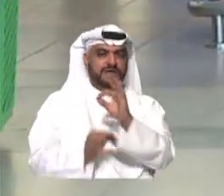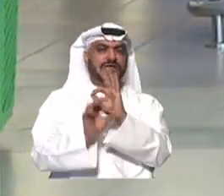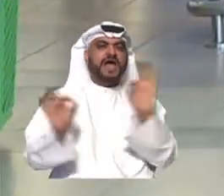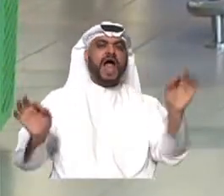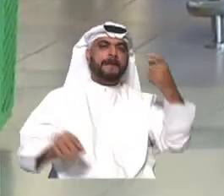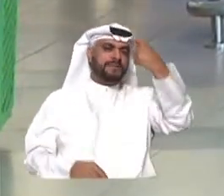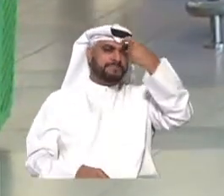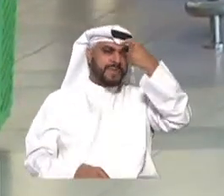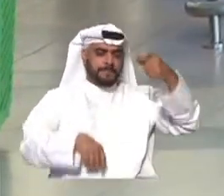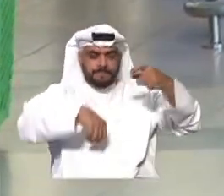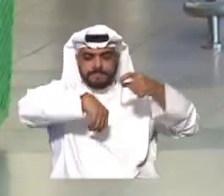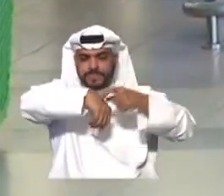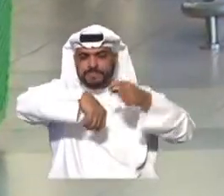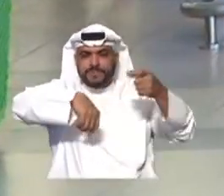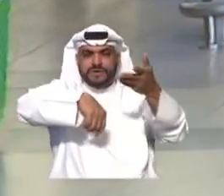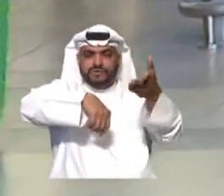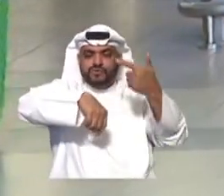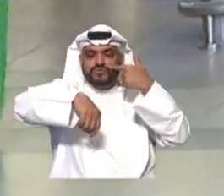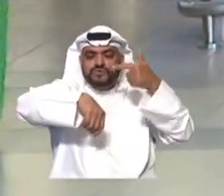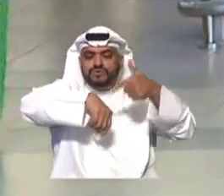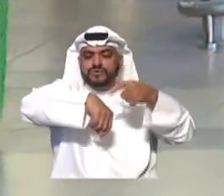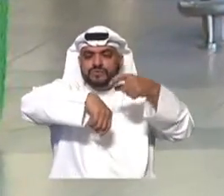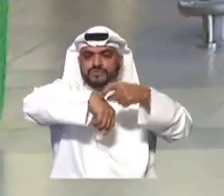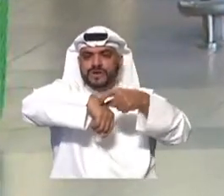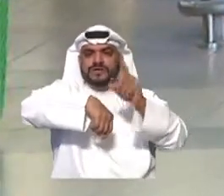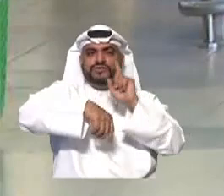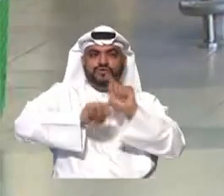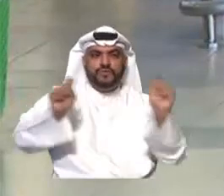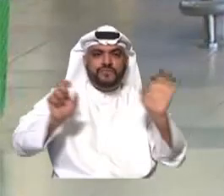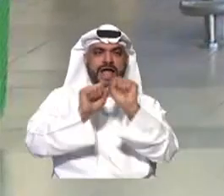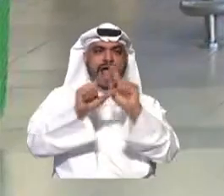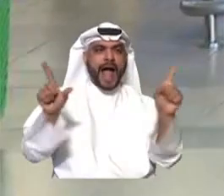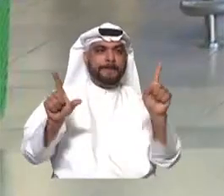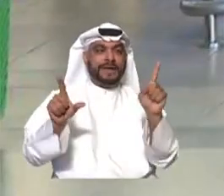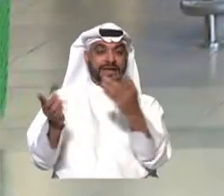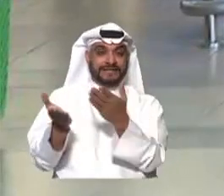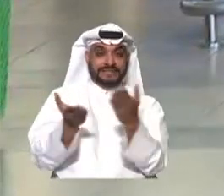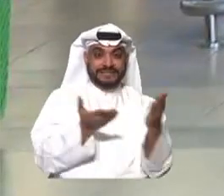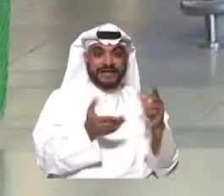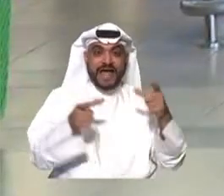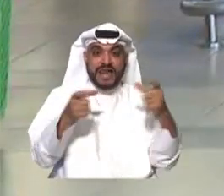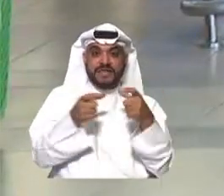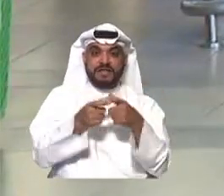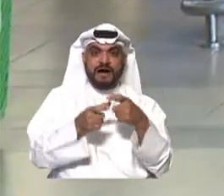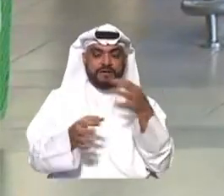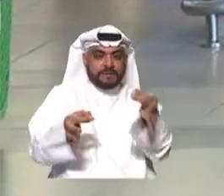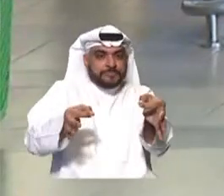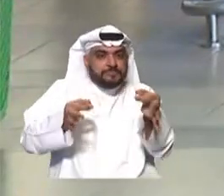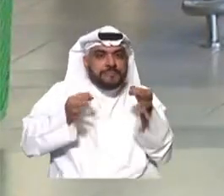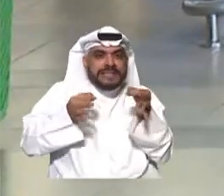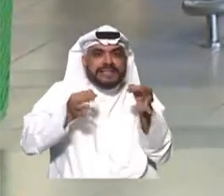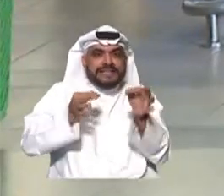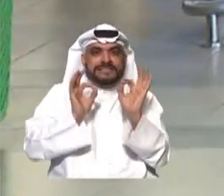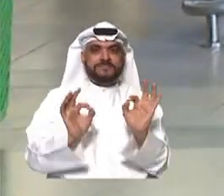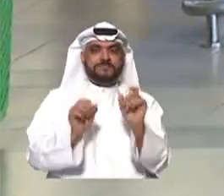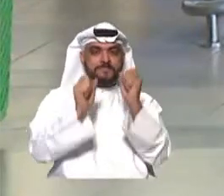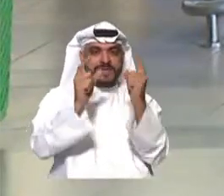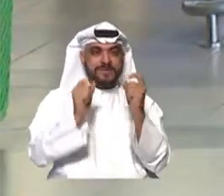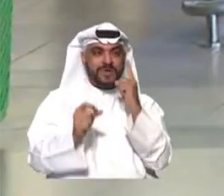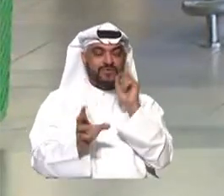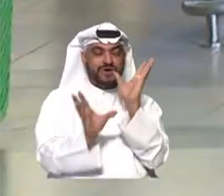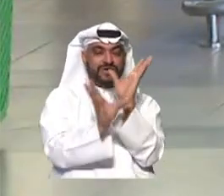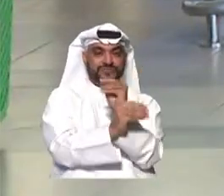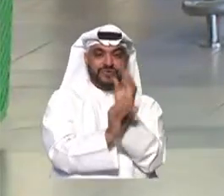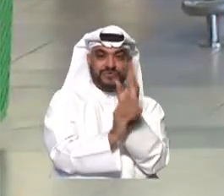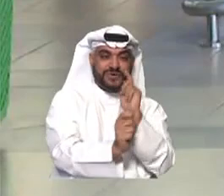تطبيق الاشتراطات الصحية، وحتى من خلال الزوار أو حتى من إدارة مجمعات أو الأسواق الموازية في